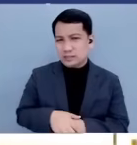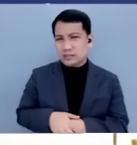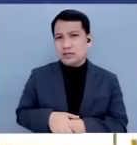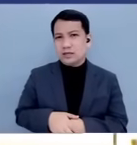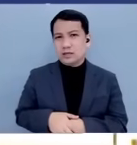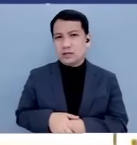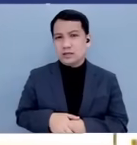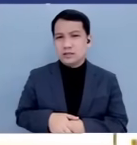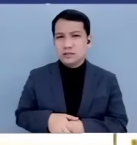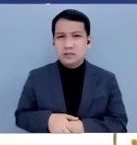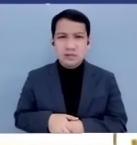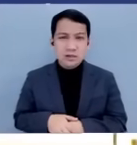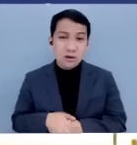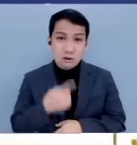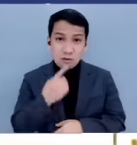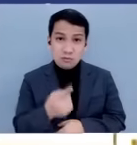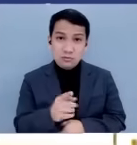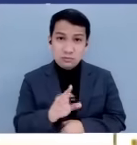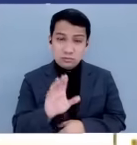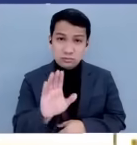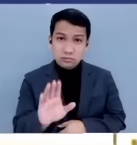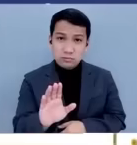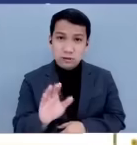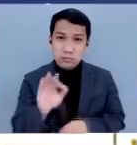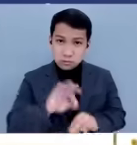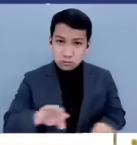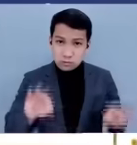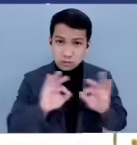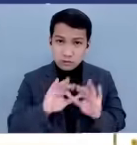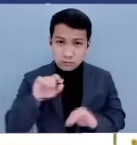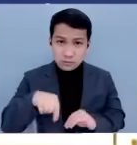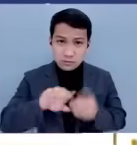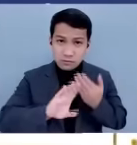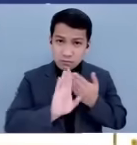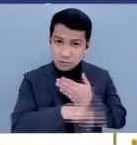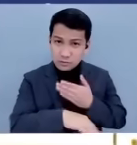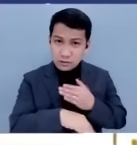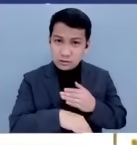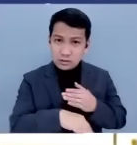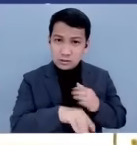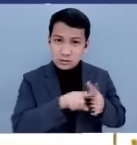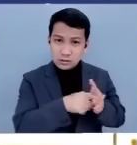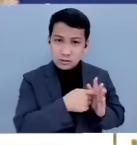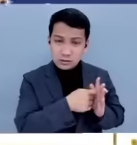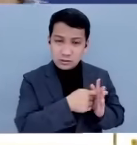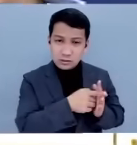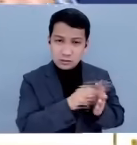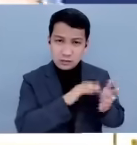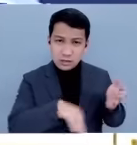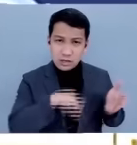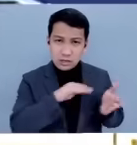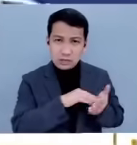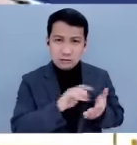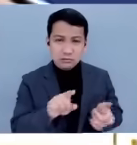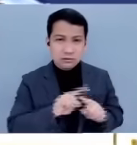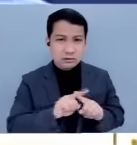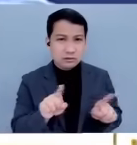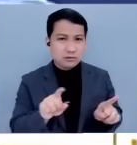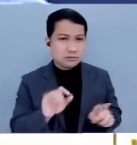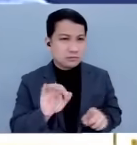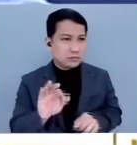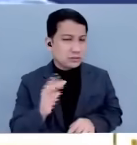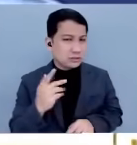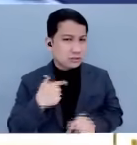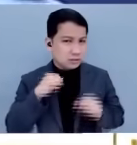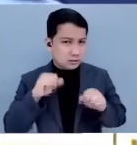Eh yung sinasabi nila na kailangan na ibalik na muna from start ano, at ulitin. If that's possible, I think